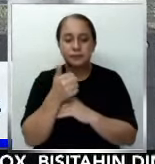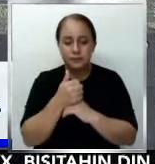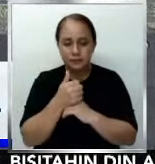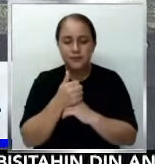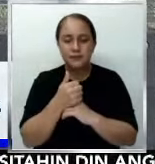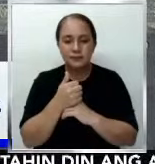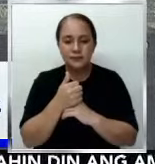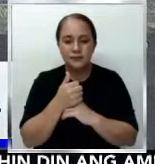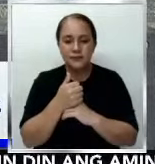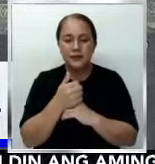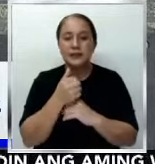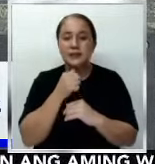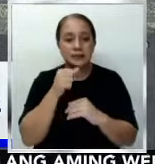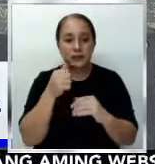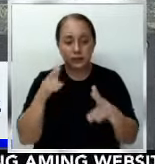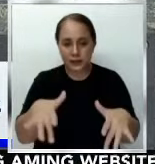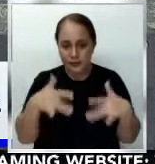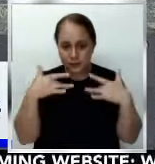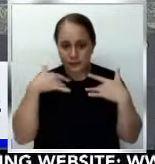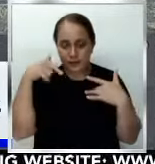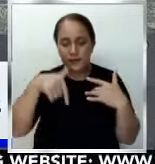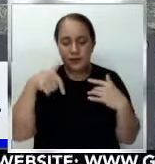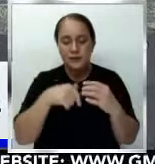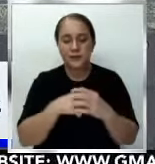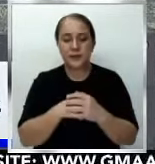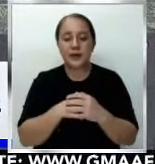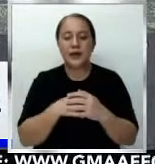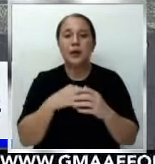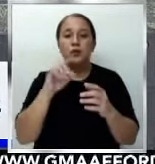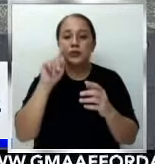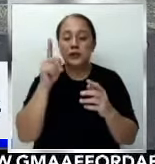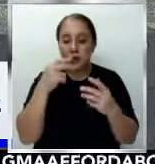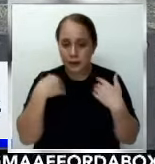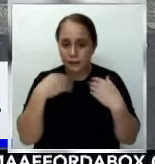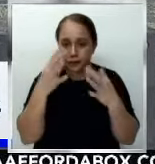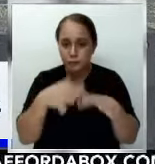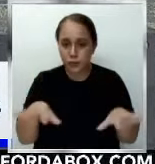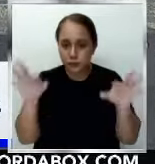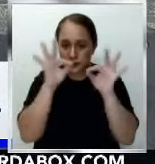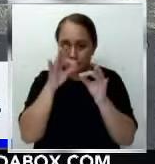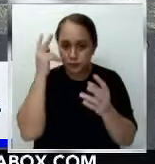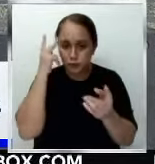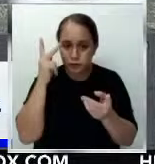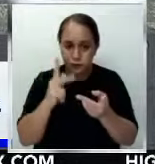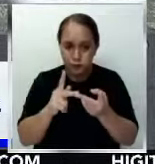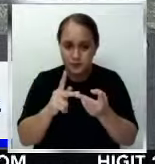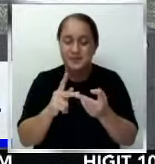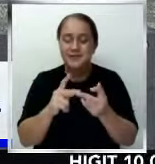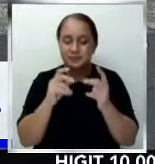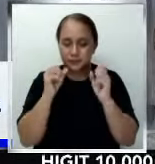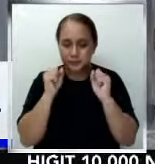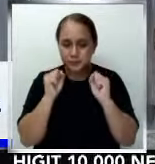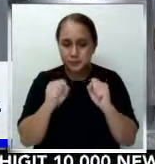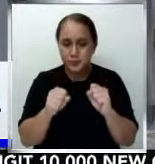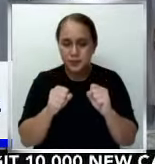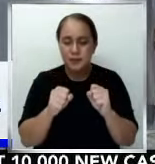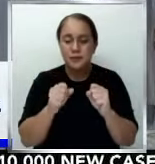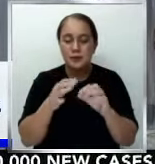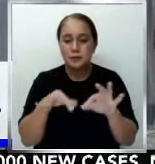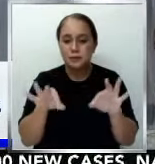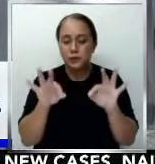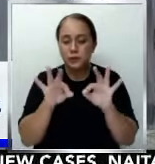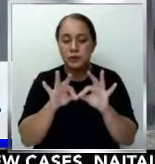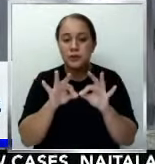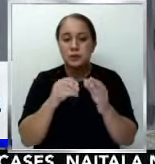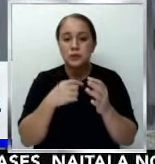hindi taga rito unless na may kailangan talagang importante o mga essential good. Nag-zero na